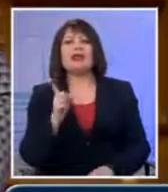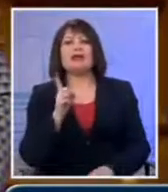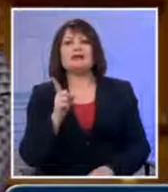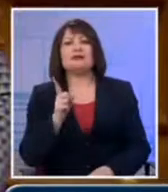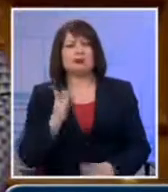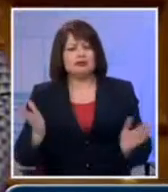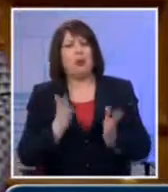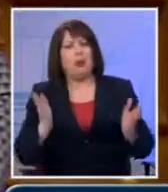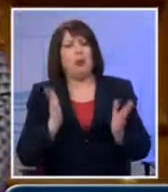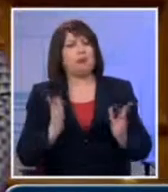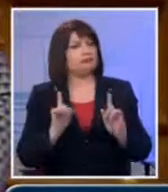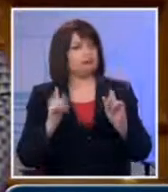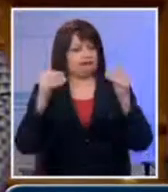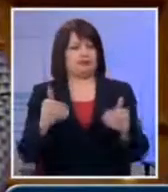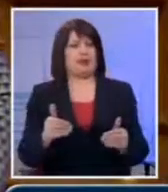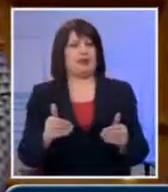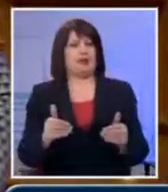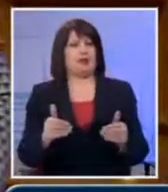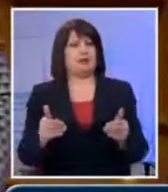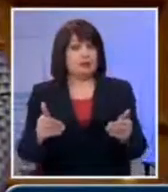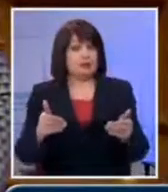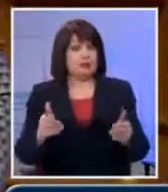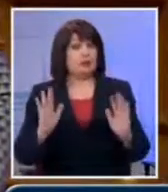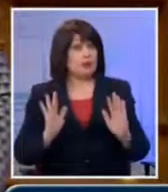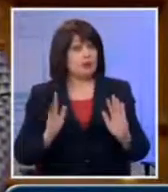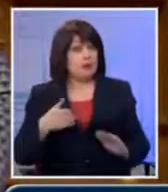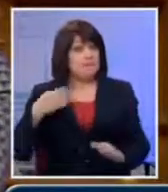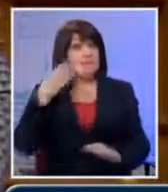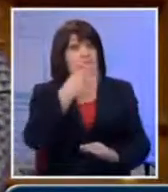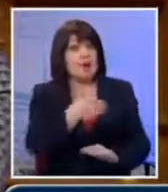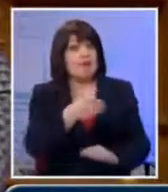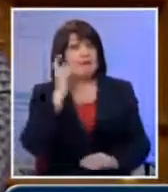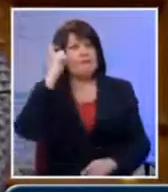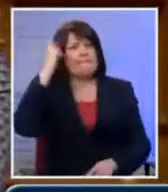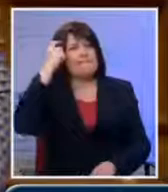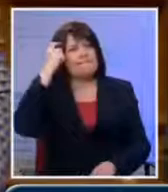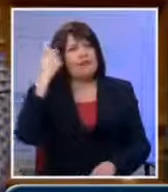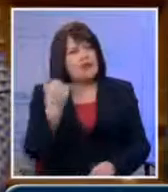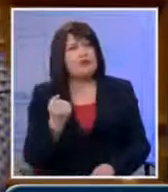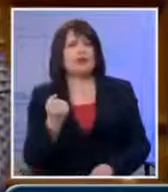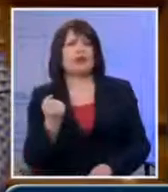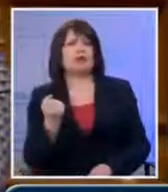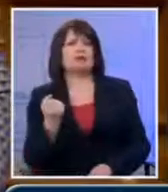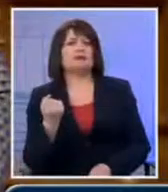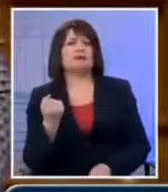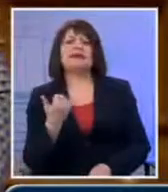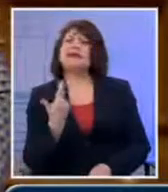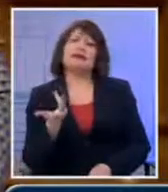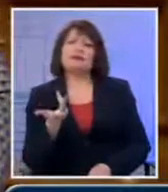γραμμές. Σε αυτή τη διαπραγμάτευση δεν πηγαίνουμε δίχως να έχουμε στο μυαλό μας